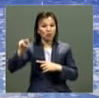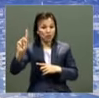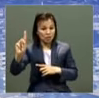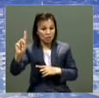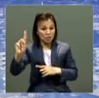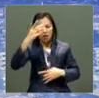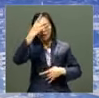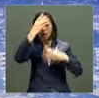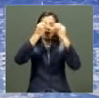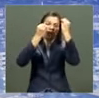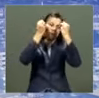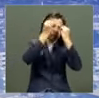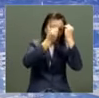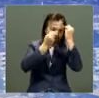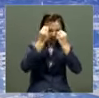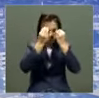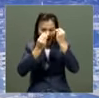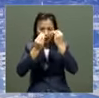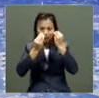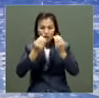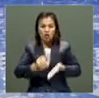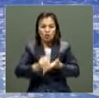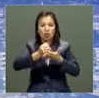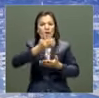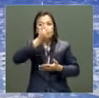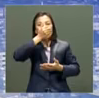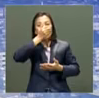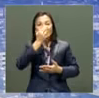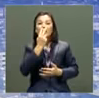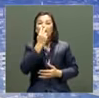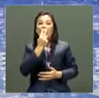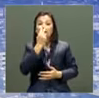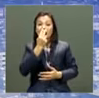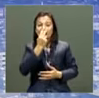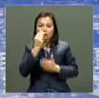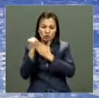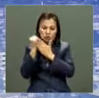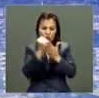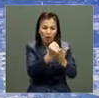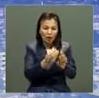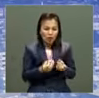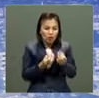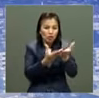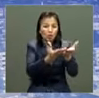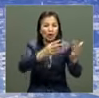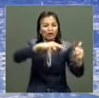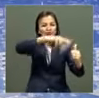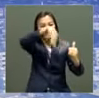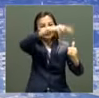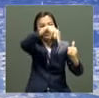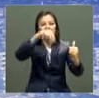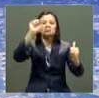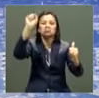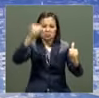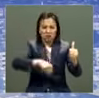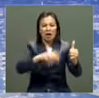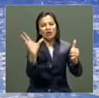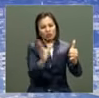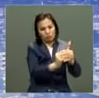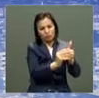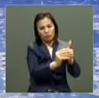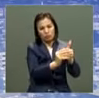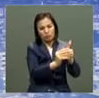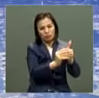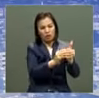หน้ามืดแพทย์ได้ใส่ท่อช่วยหายใจวันนั้นเลยนะครับแล้วก็ส่งตรวจหาเชื้อก็พบว่ายืนยันเป็นโควิด